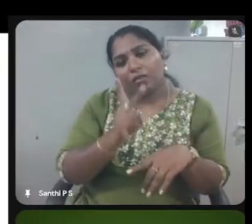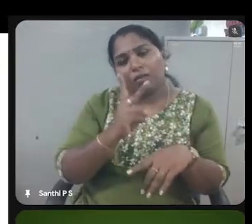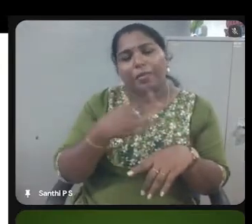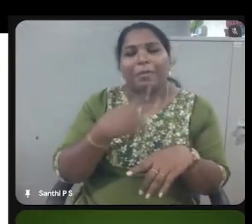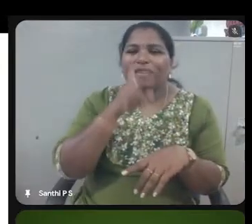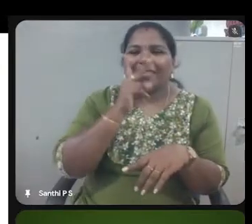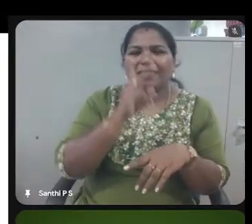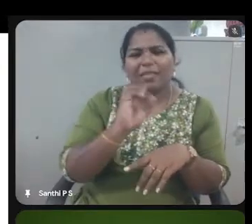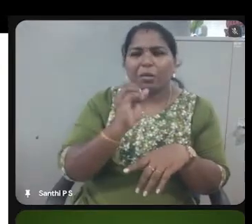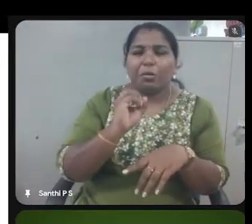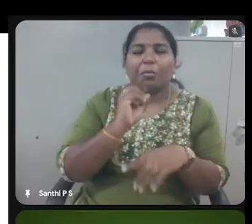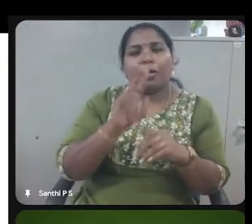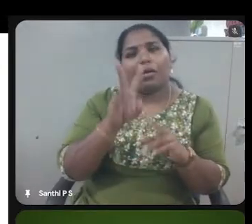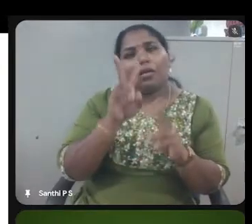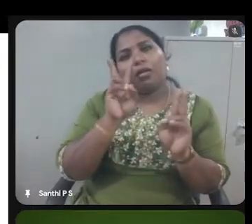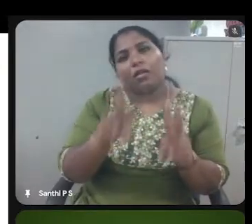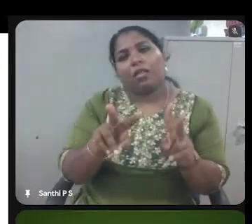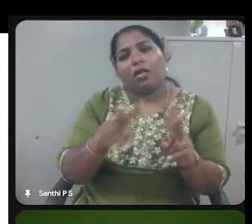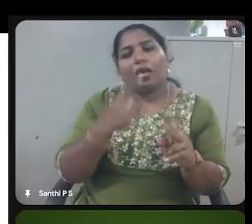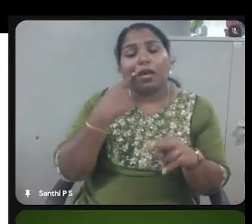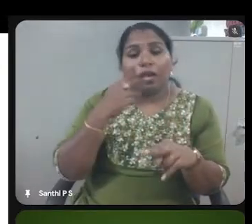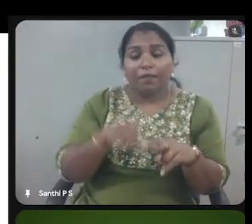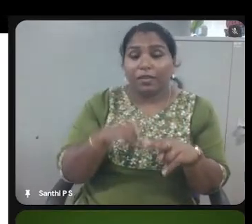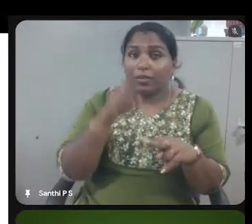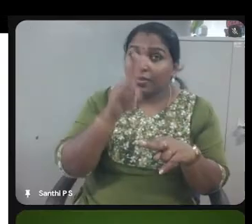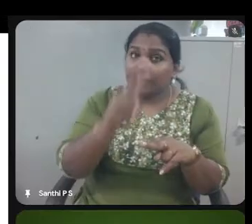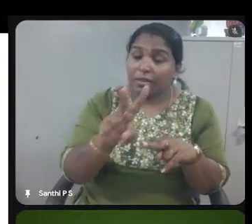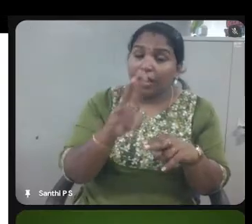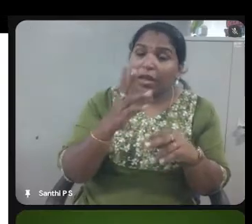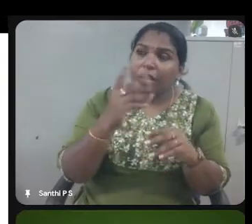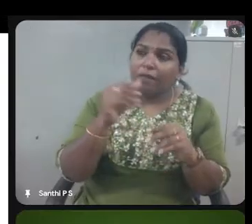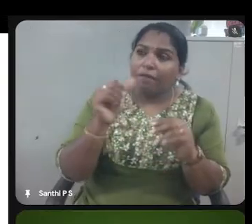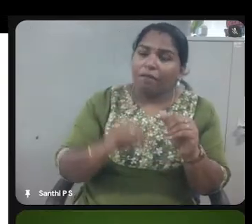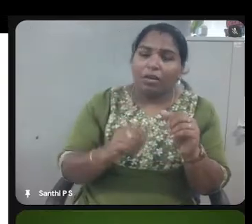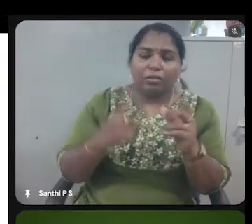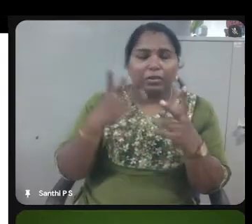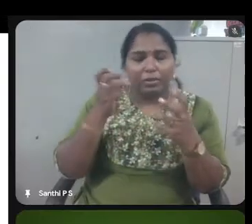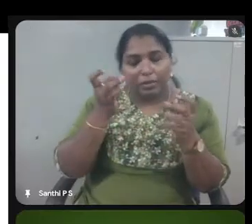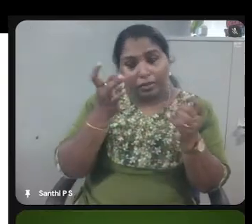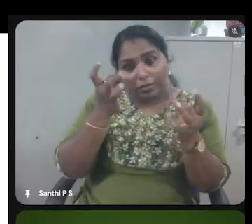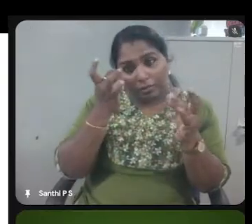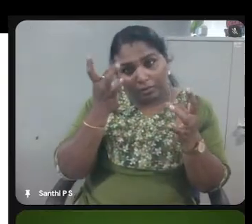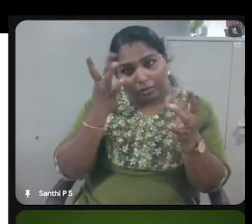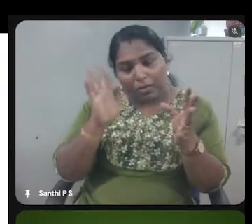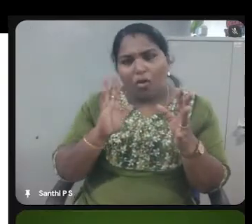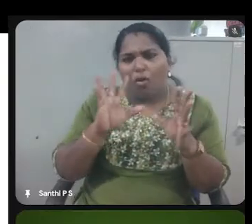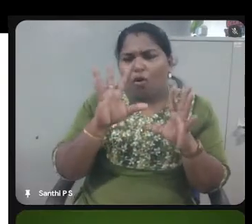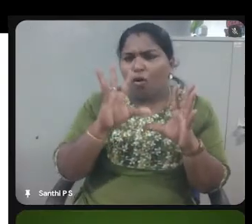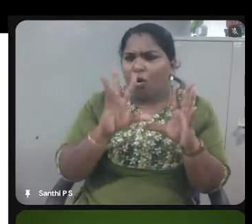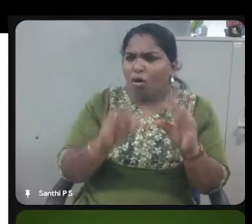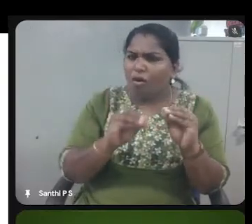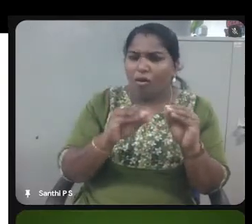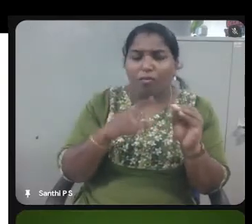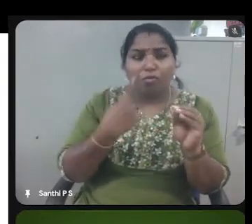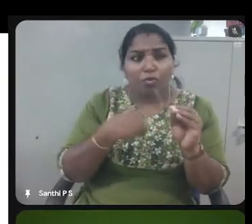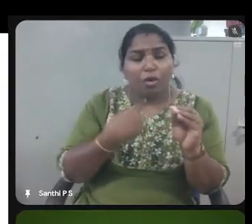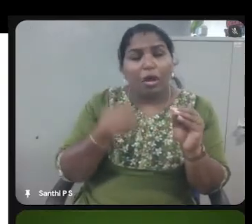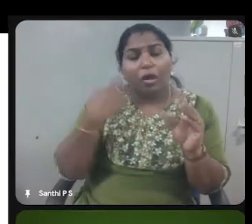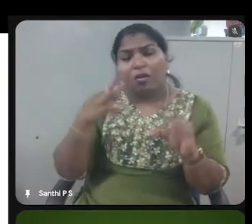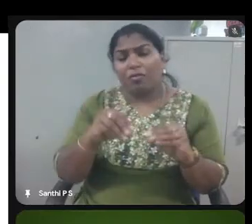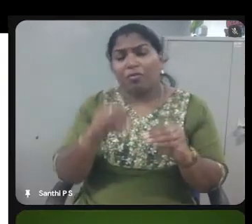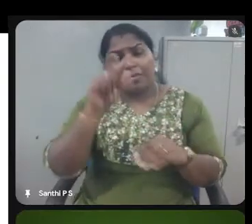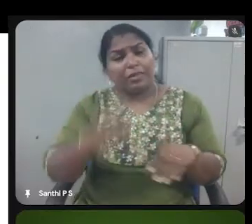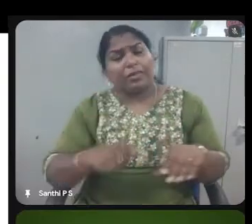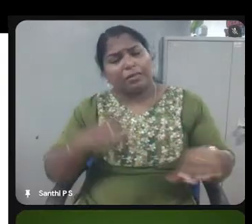പോലും ആ TV ഓൺ ആയി തന്നെ കിടക്കണം, ഇല്ലെങ്കിൽ ഭയങ്കര അഗ്രസീവ് ആയിട്ടുള്ള പെരുമാറ്റമാണ് കാണിക്കുന്നത്. ആരാണോ ഓഫ് ചെയ്യുന്നത് അവരെ അടിക്കുക